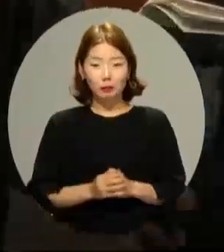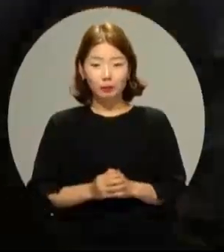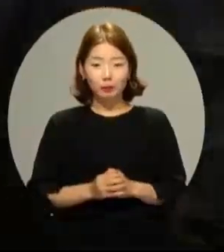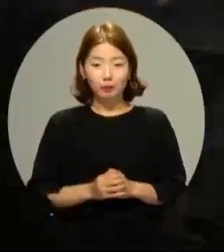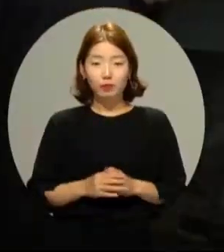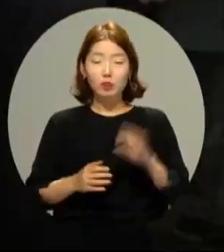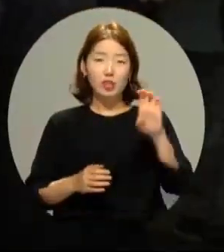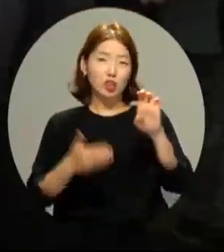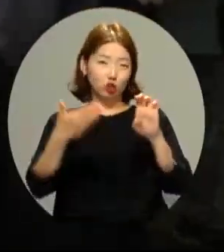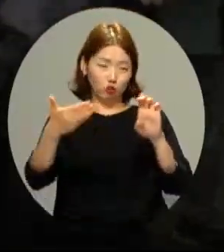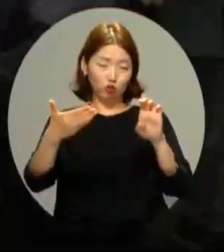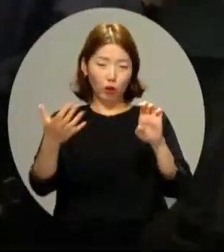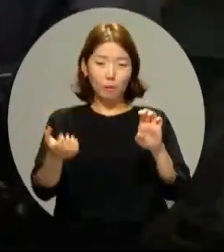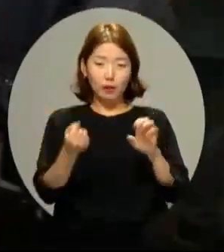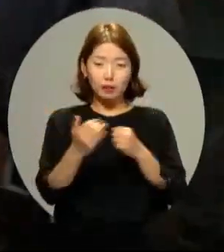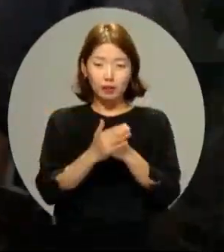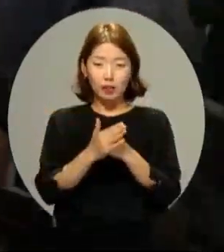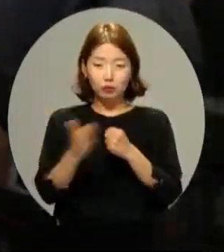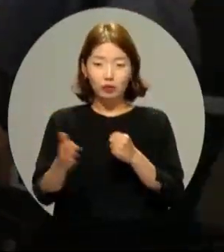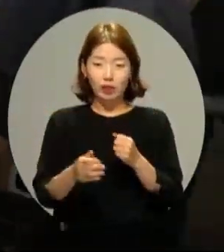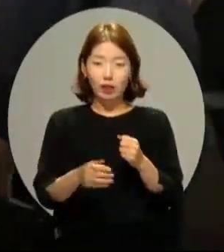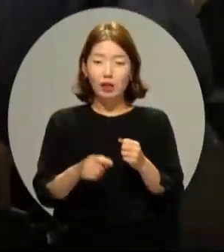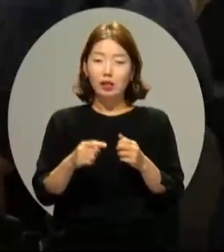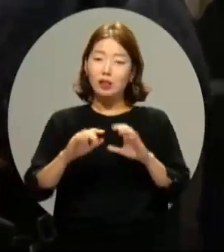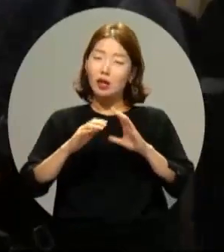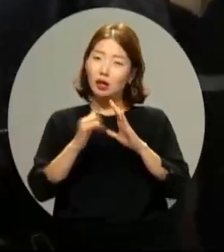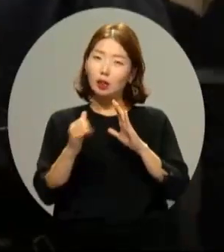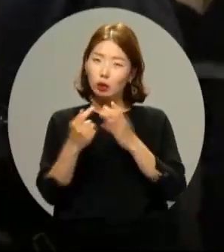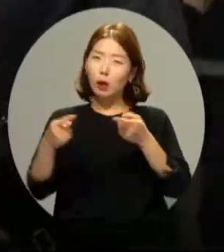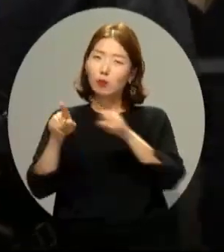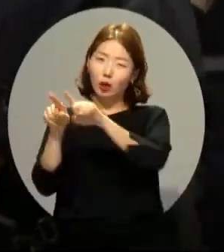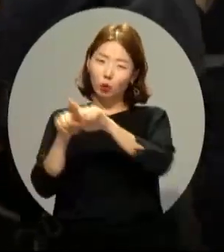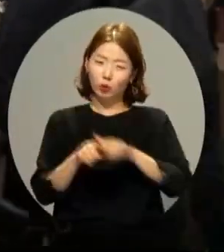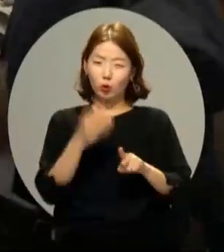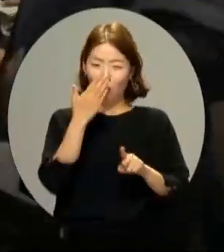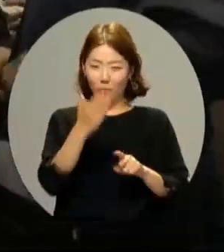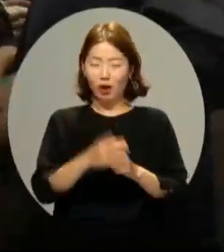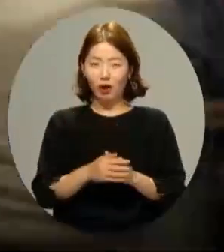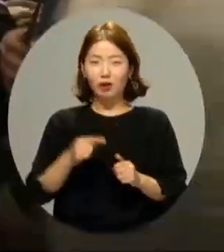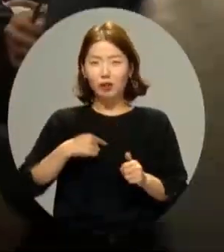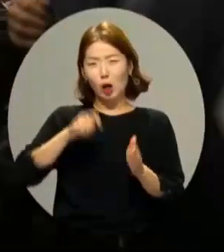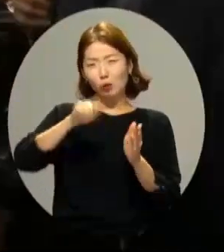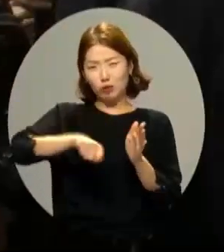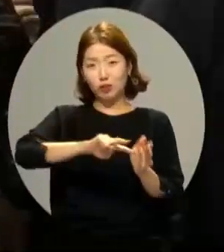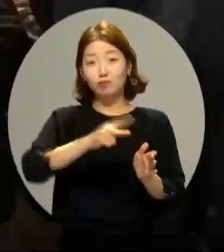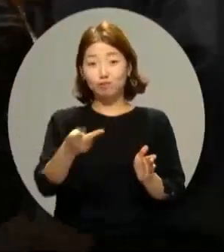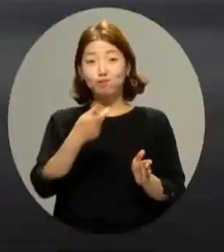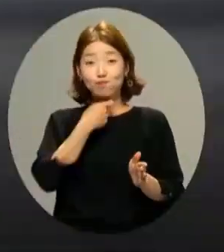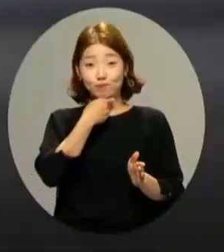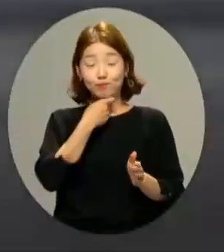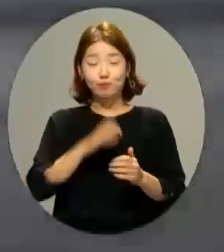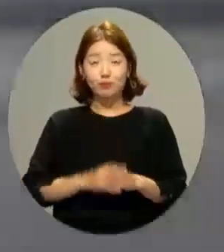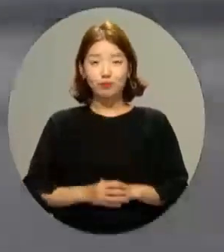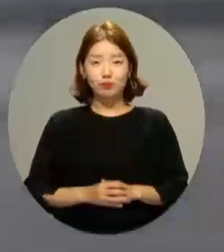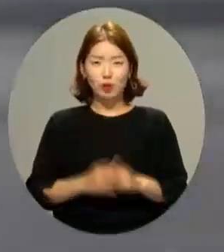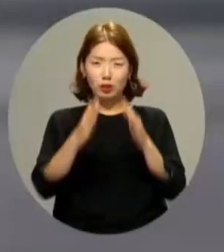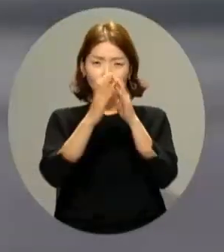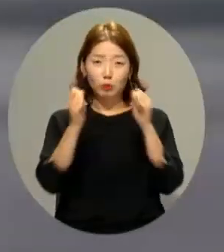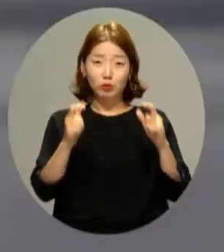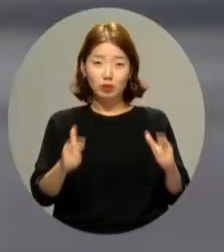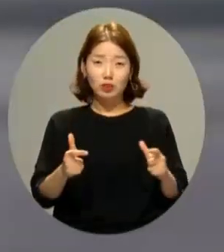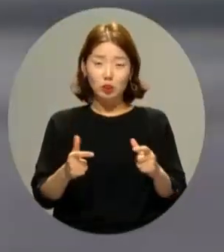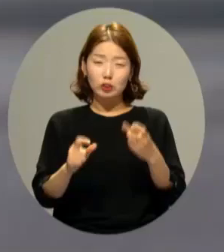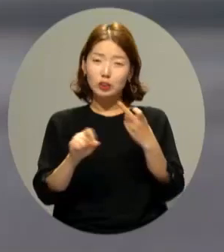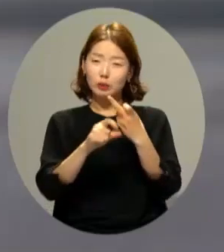나이로 있습니다 가족이 같이 살 수 있어요 그래서 이비자로 바꾸실 거예요 전라북도는